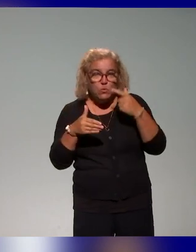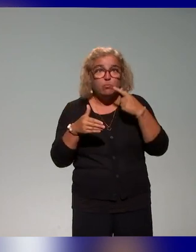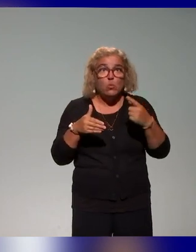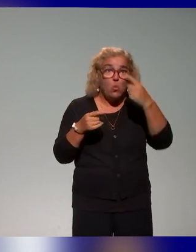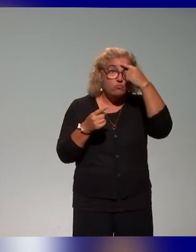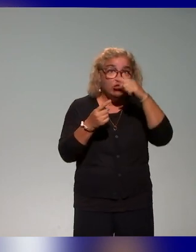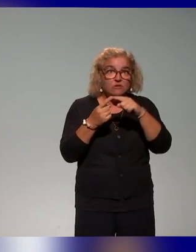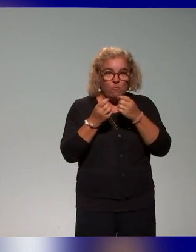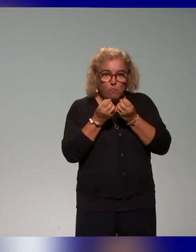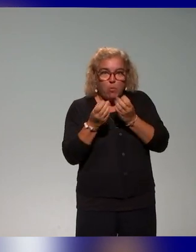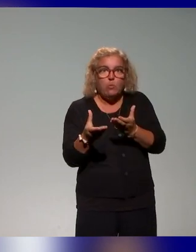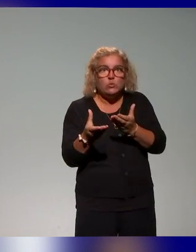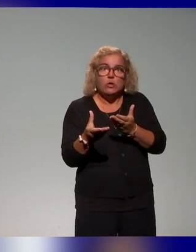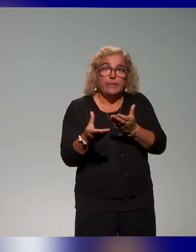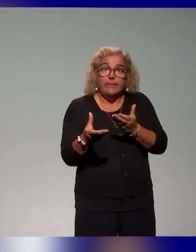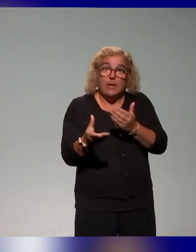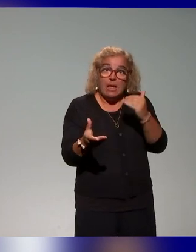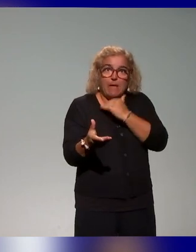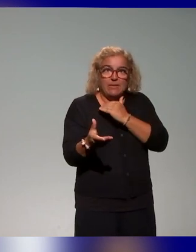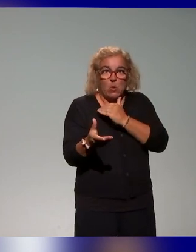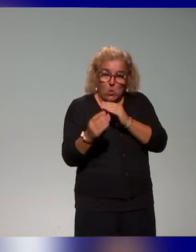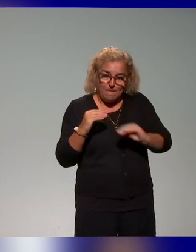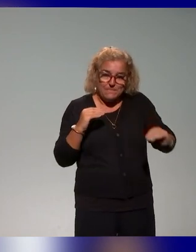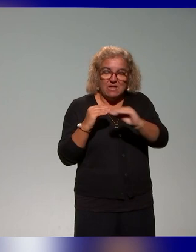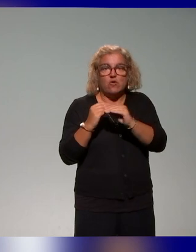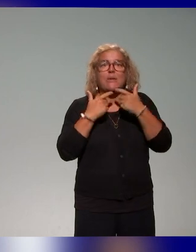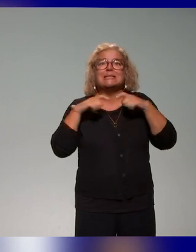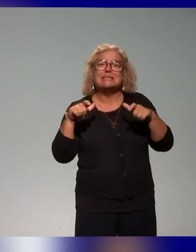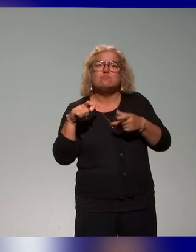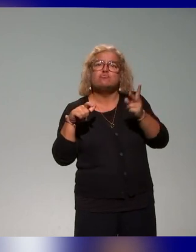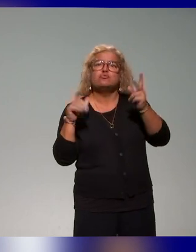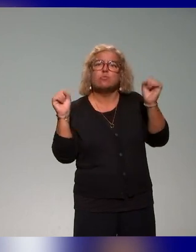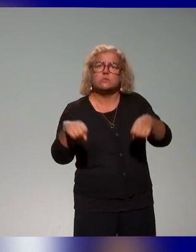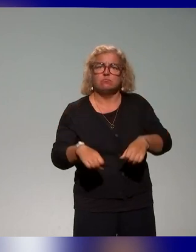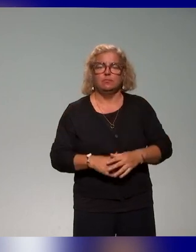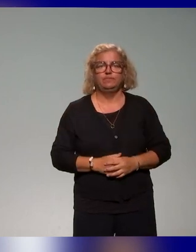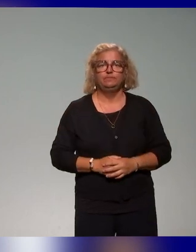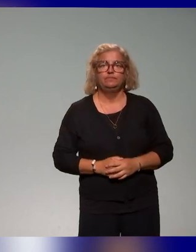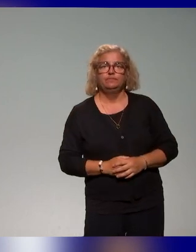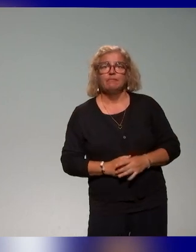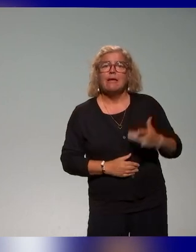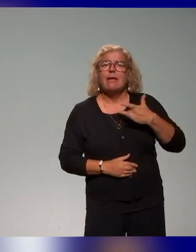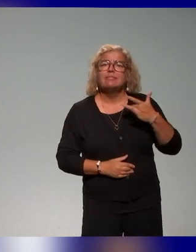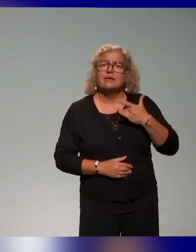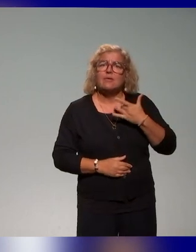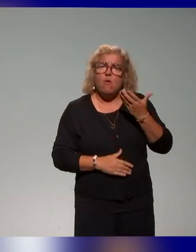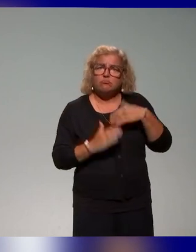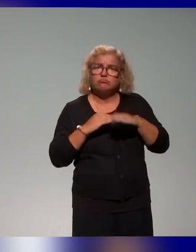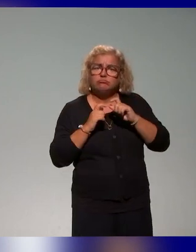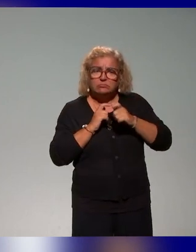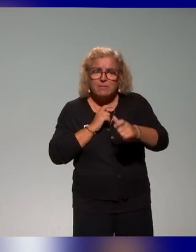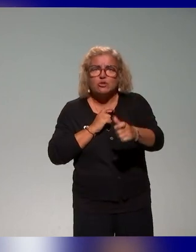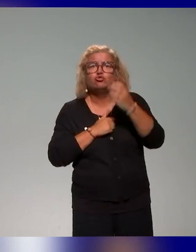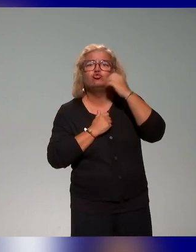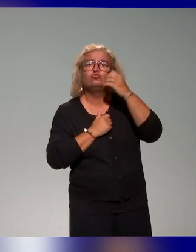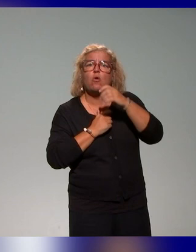records une plateforme la plus accessible possible. Moi ce qui m'a intéressé aussi dans cette démarche, c'est que souvent en accessibilité, on